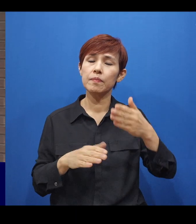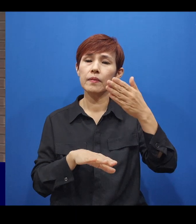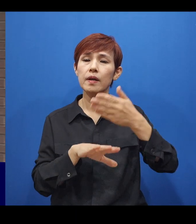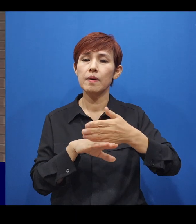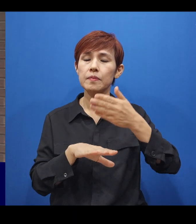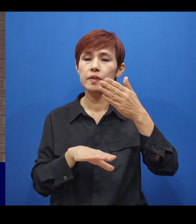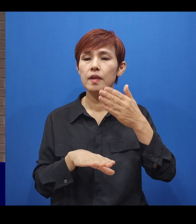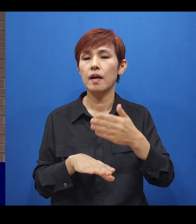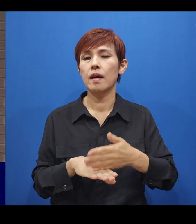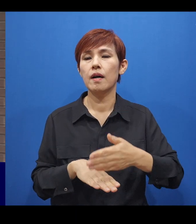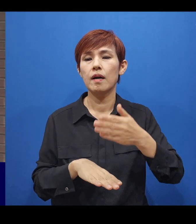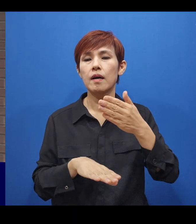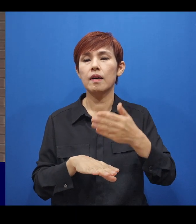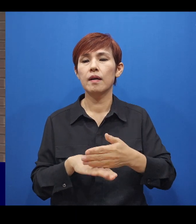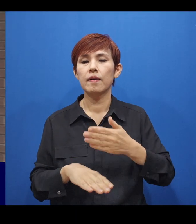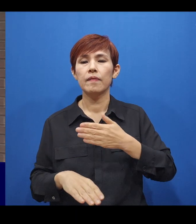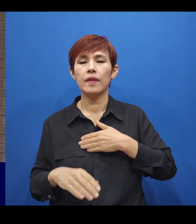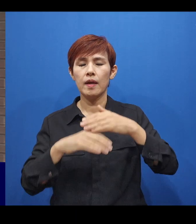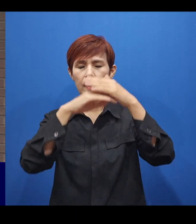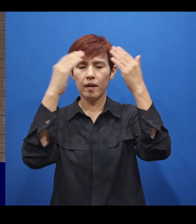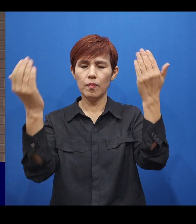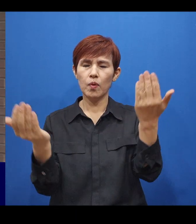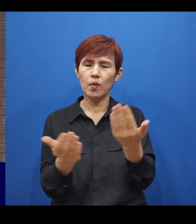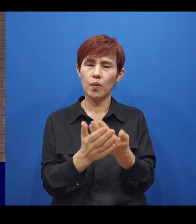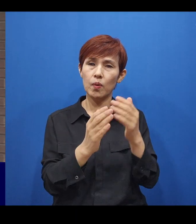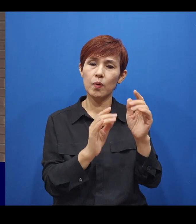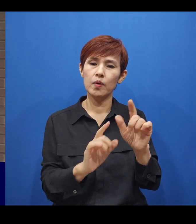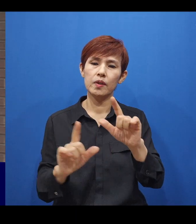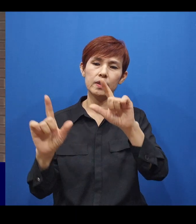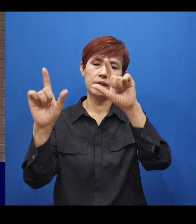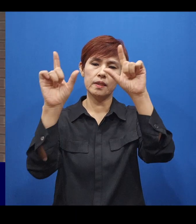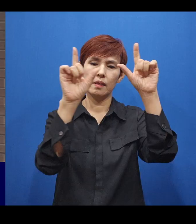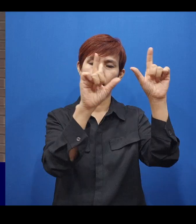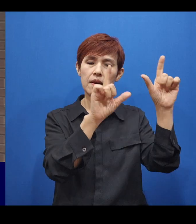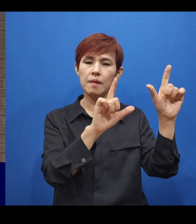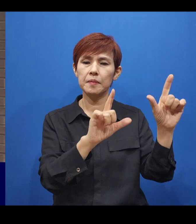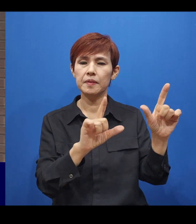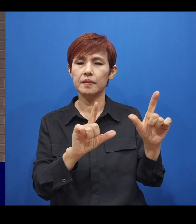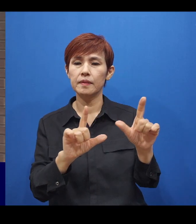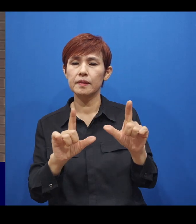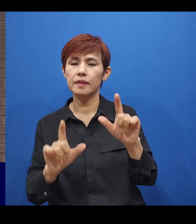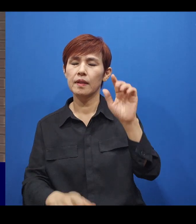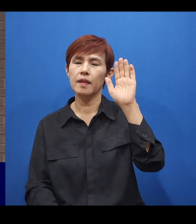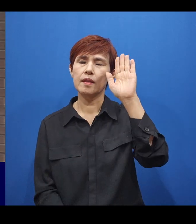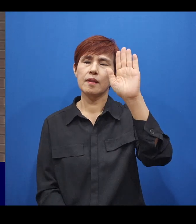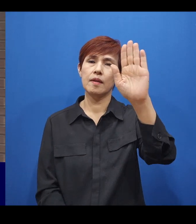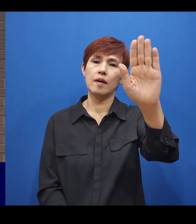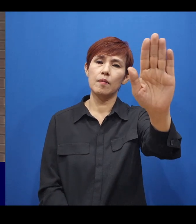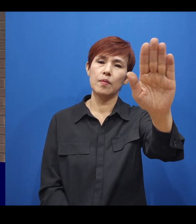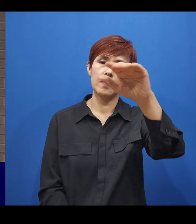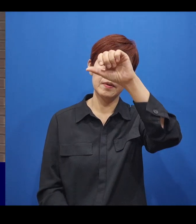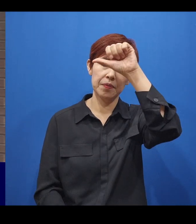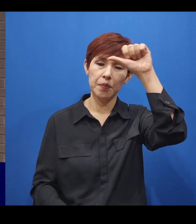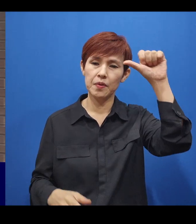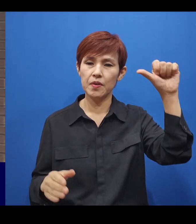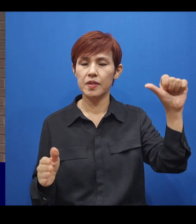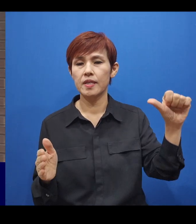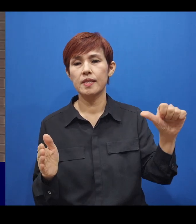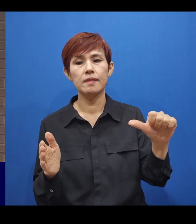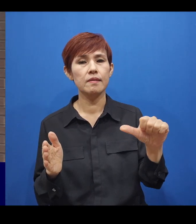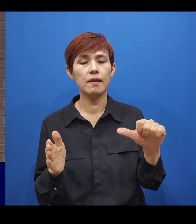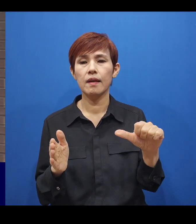사랑하심에 감사. 나의 모든 삶을, 남은